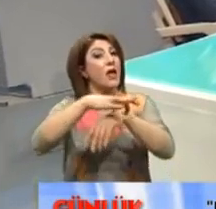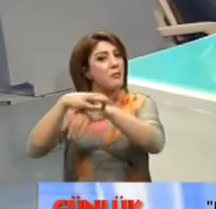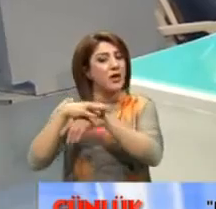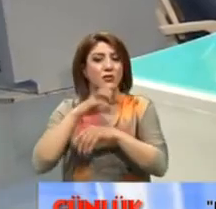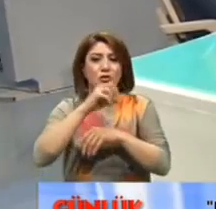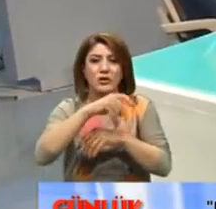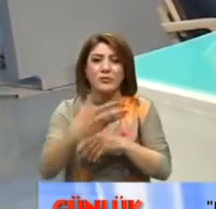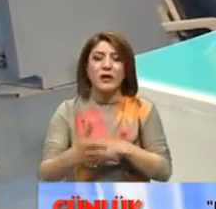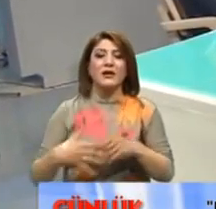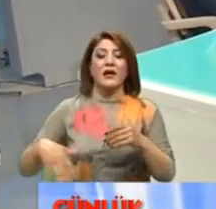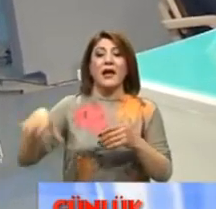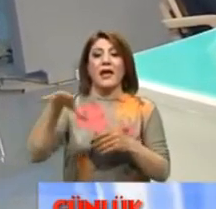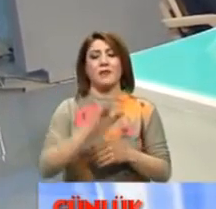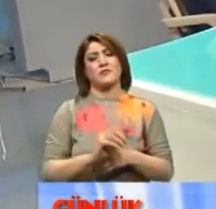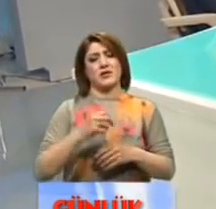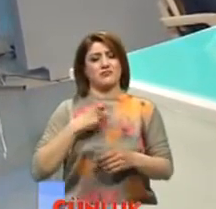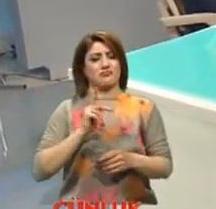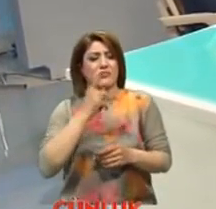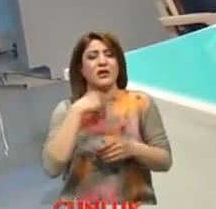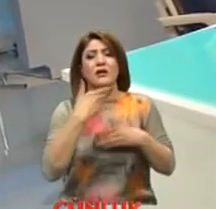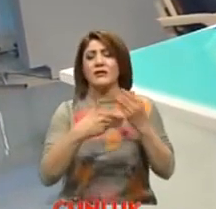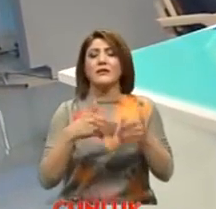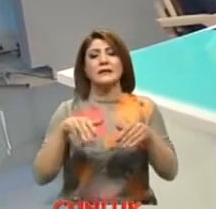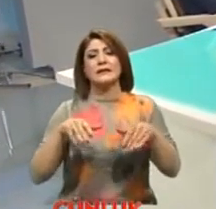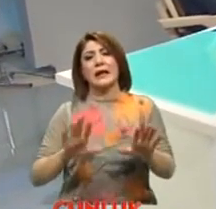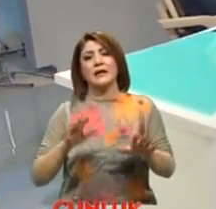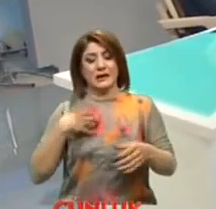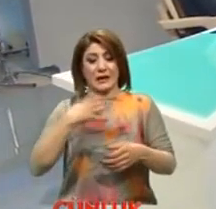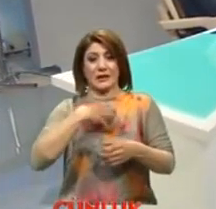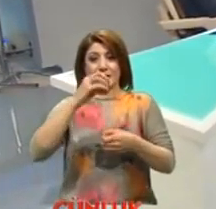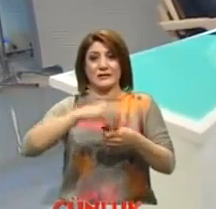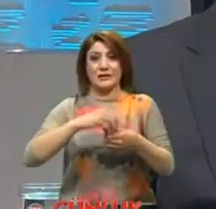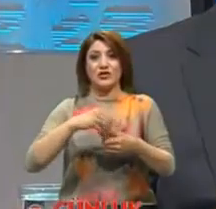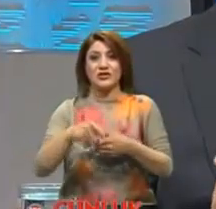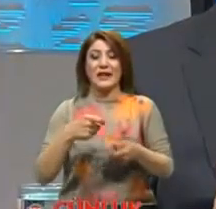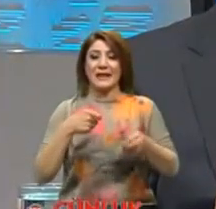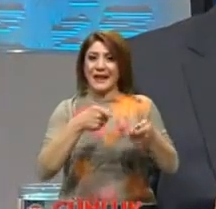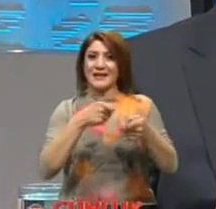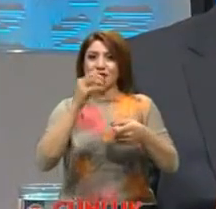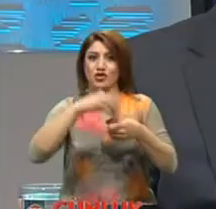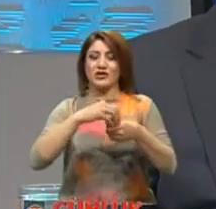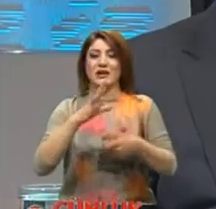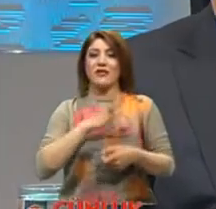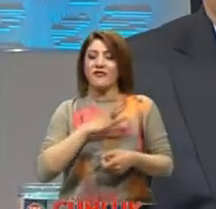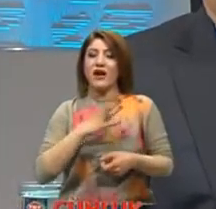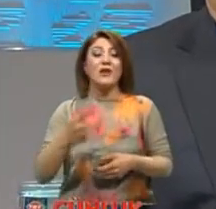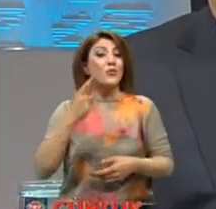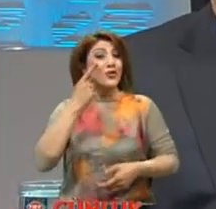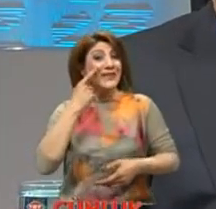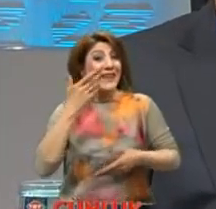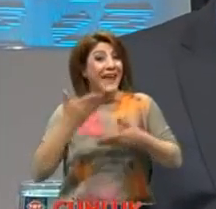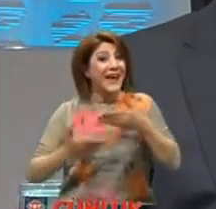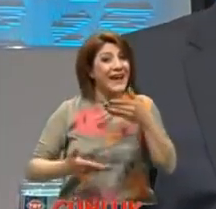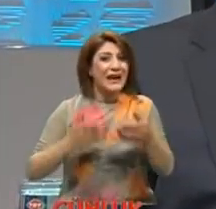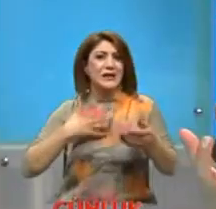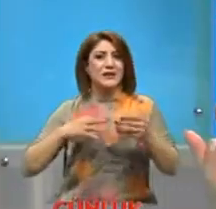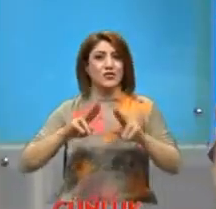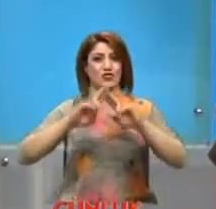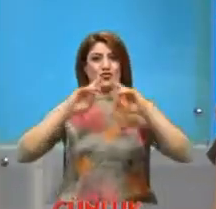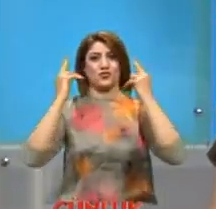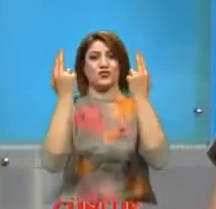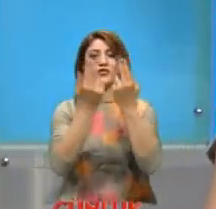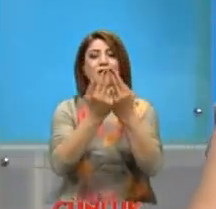değerler eğitimini anlatacak diye bir şart yok. Evet. Zaten kendi içinde, dersin içinde bu var. Kaldı bunu vermek durumunda. Yani. Değerler zaten evrensel